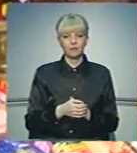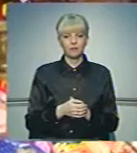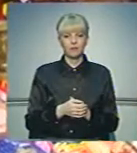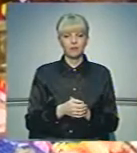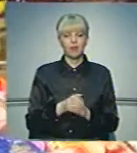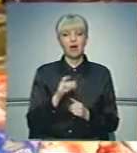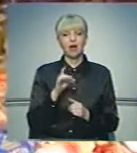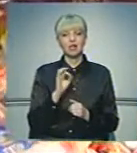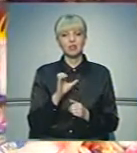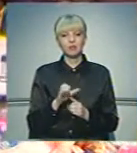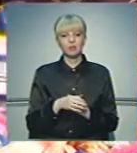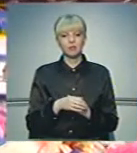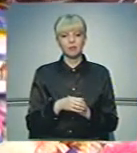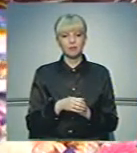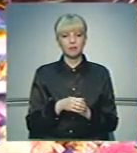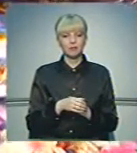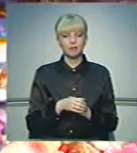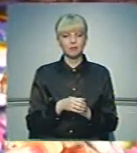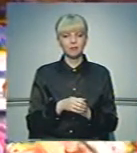гривень. А з рису що?